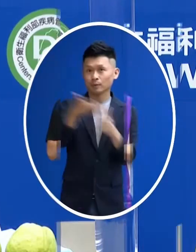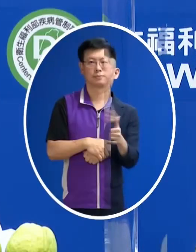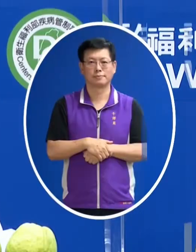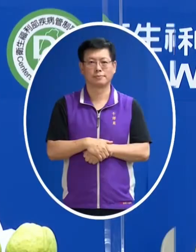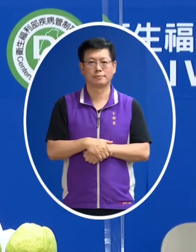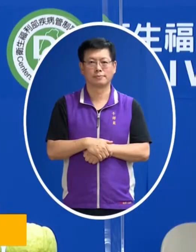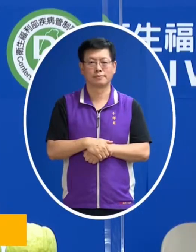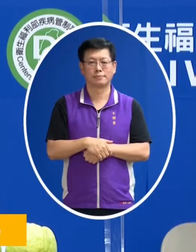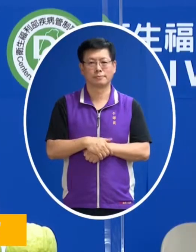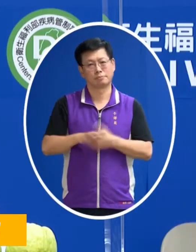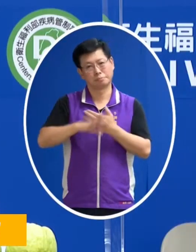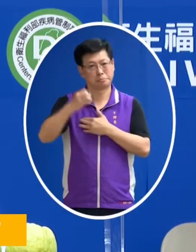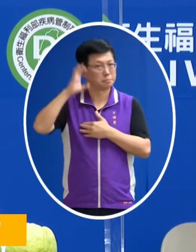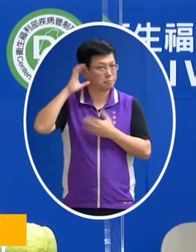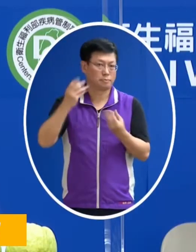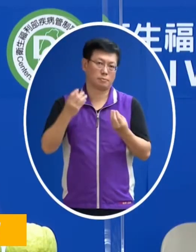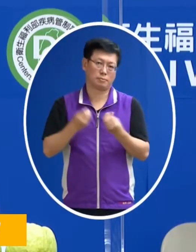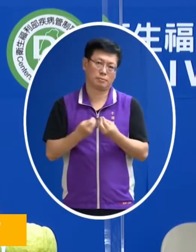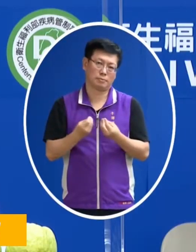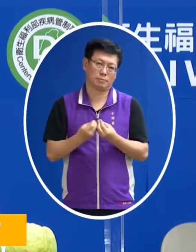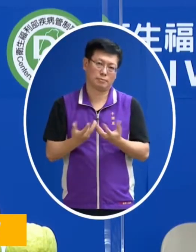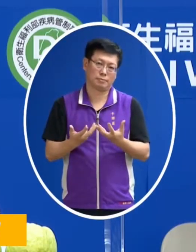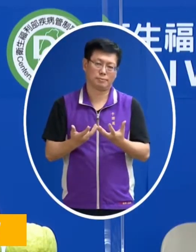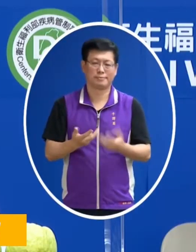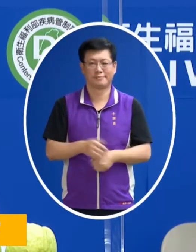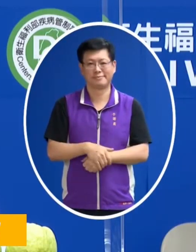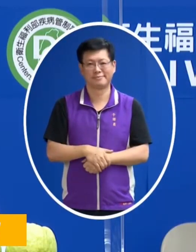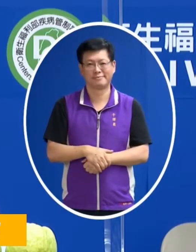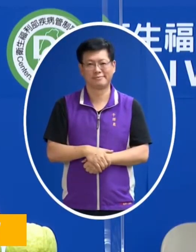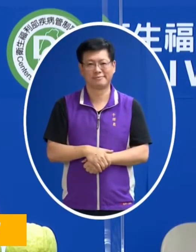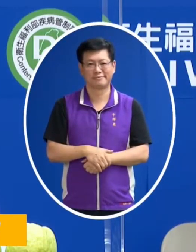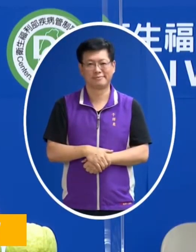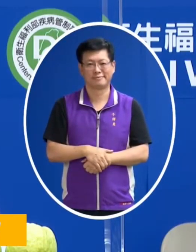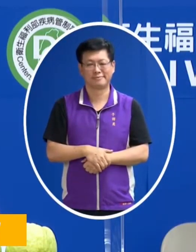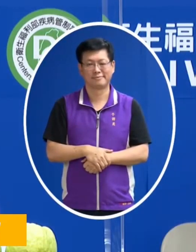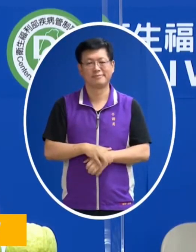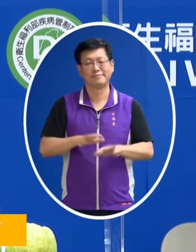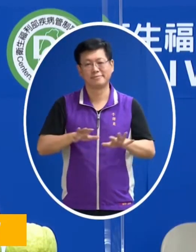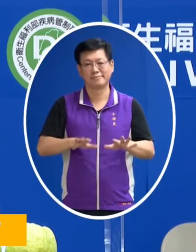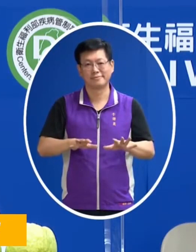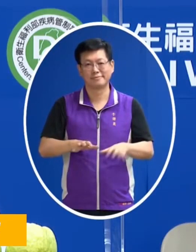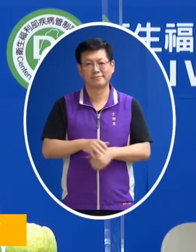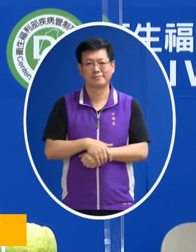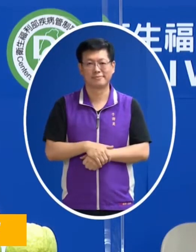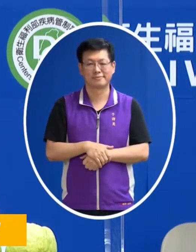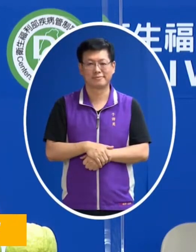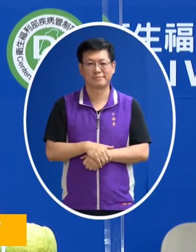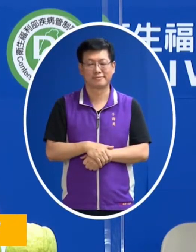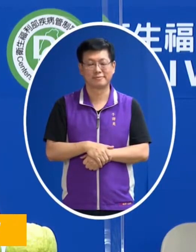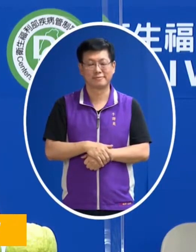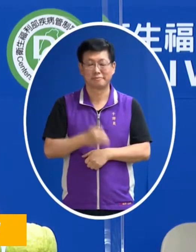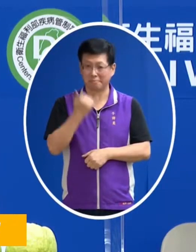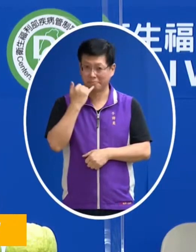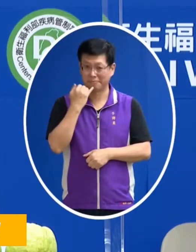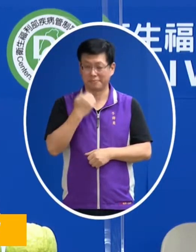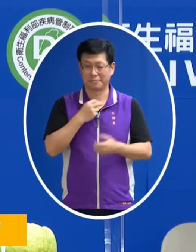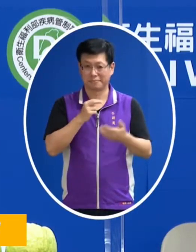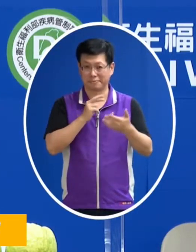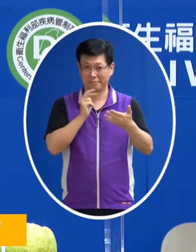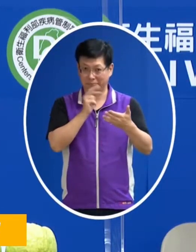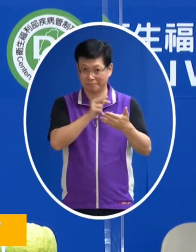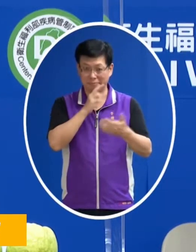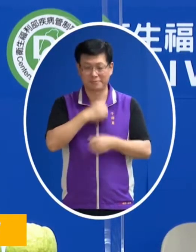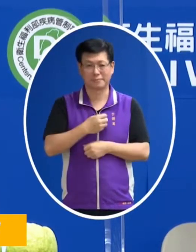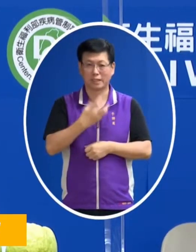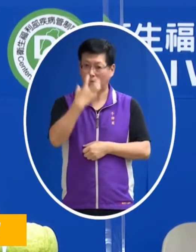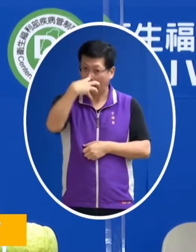面貌。 没有什么新闻可以讲啊。那今天就是最主要大家看到这个八